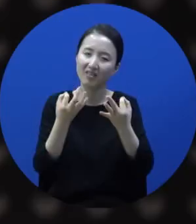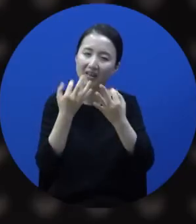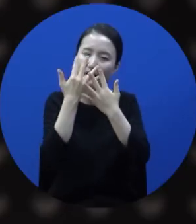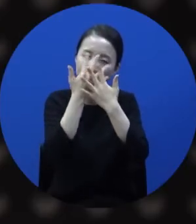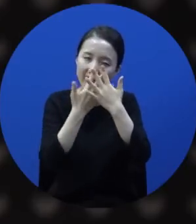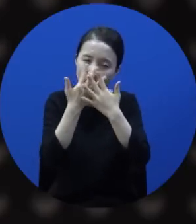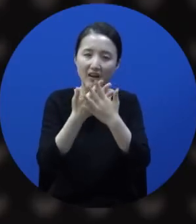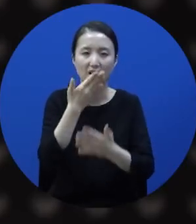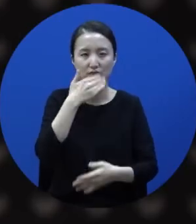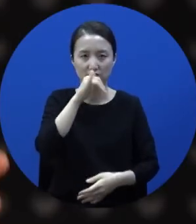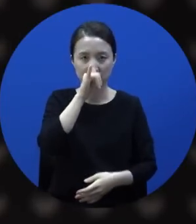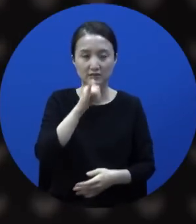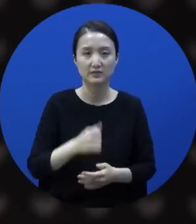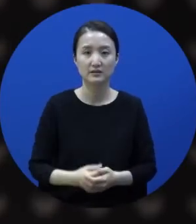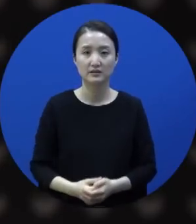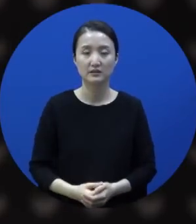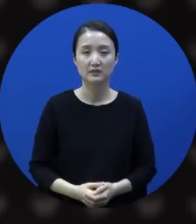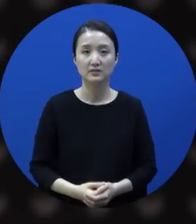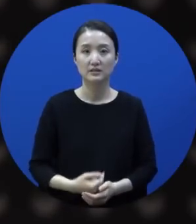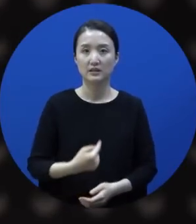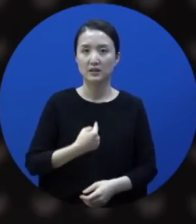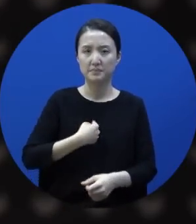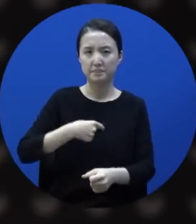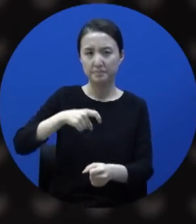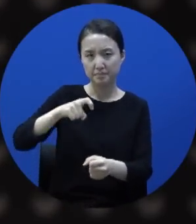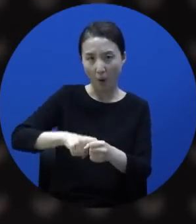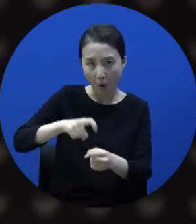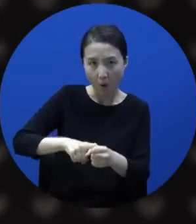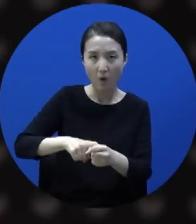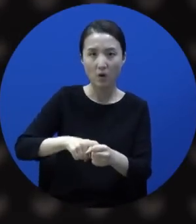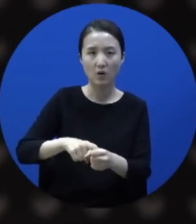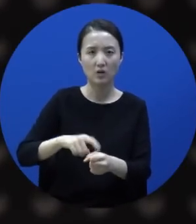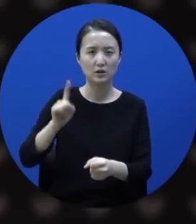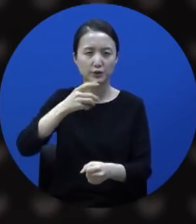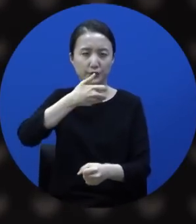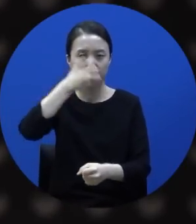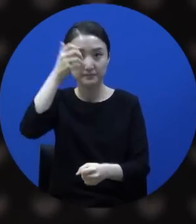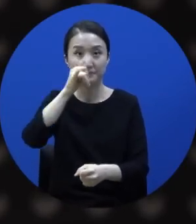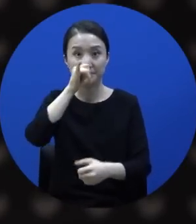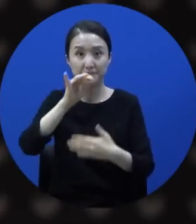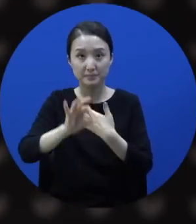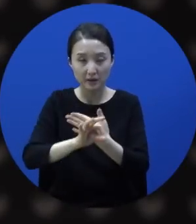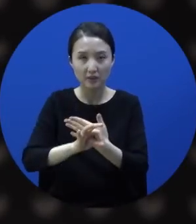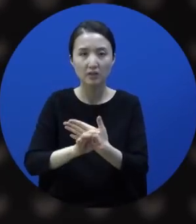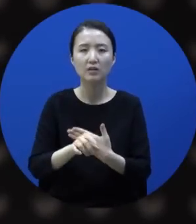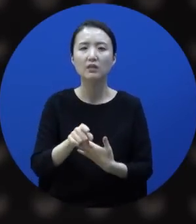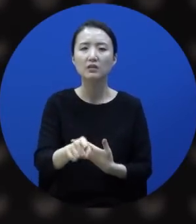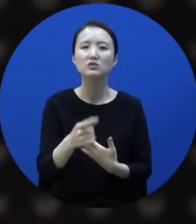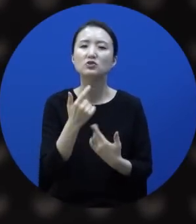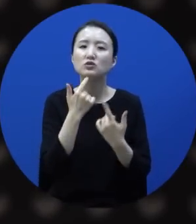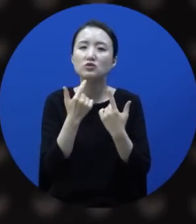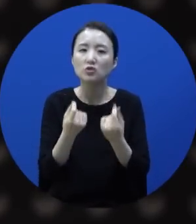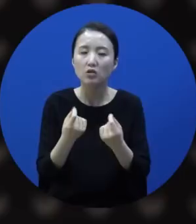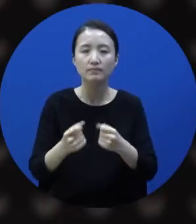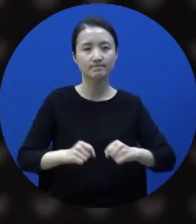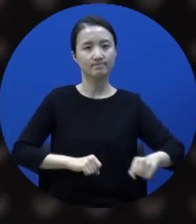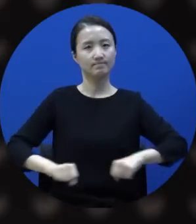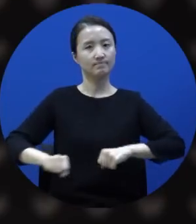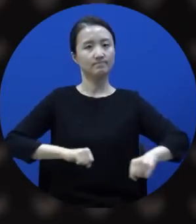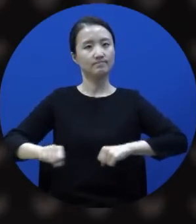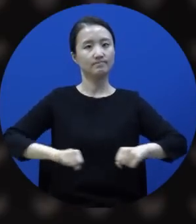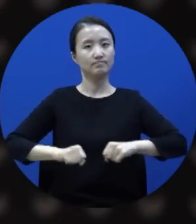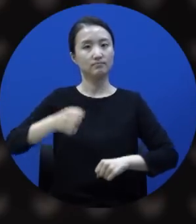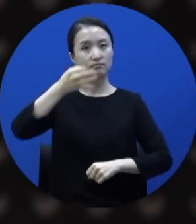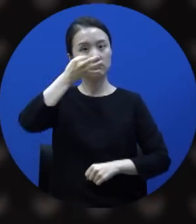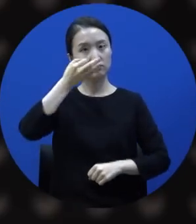비전을 가지고 있다면 넌 이미 그런 사람인 척 살라고. 그런 사람인 것처럼 살고 있으면 정말 그런